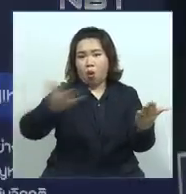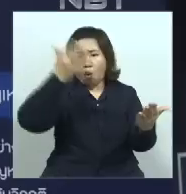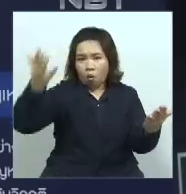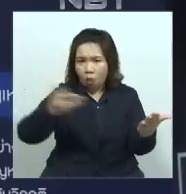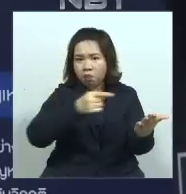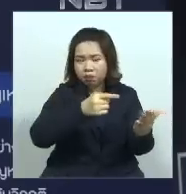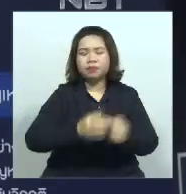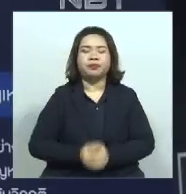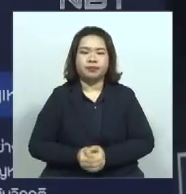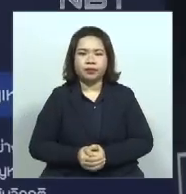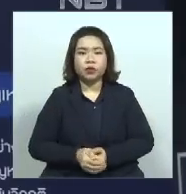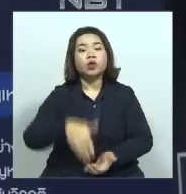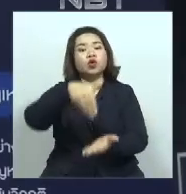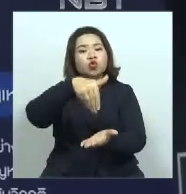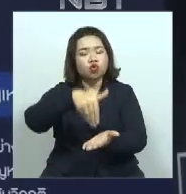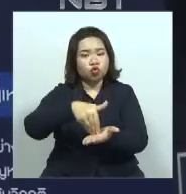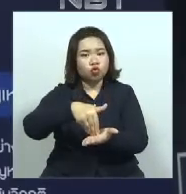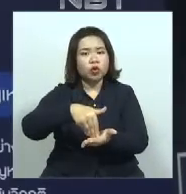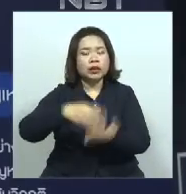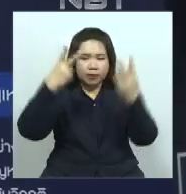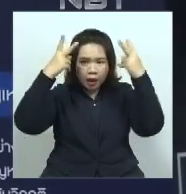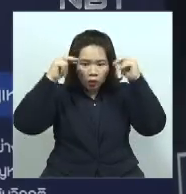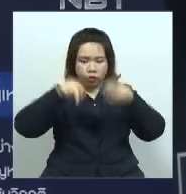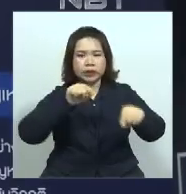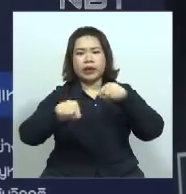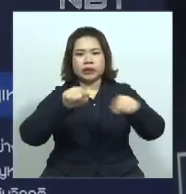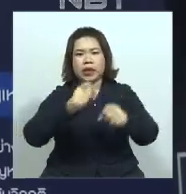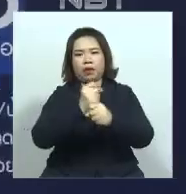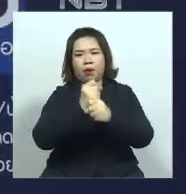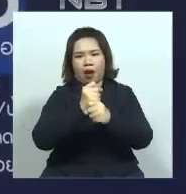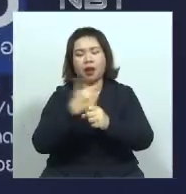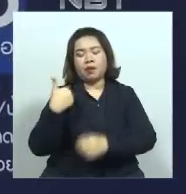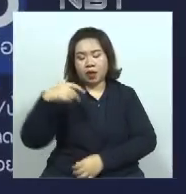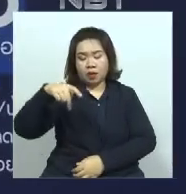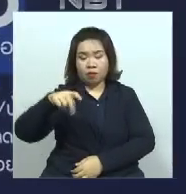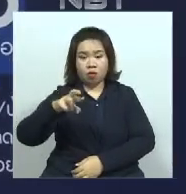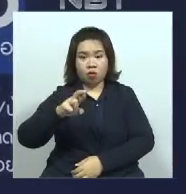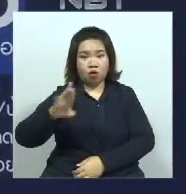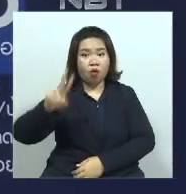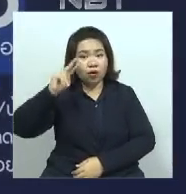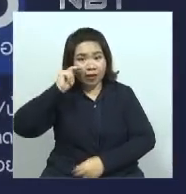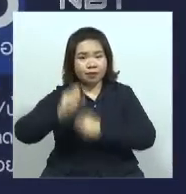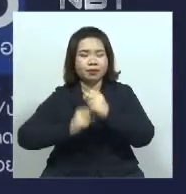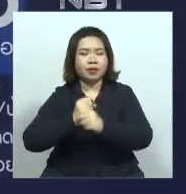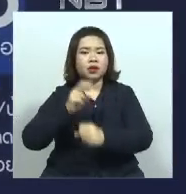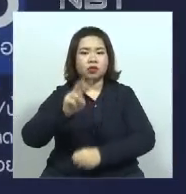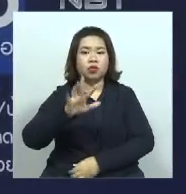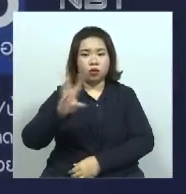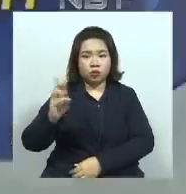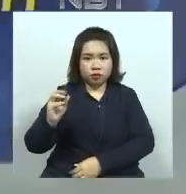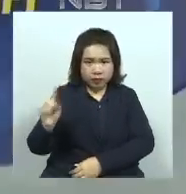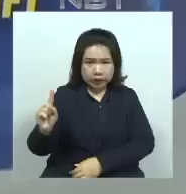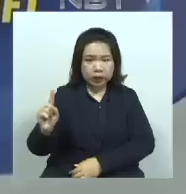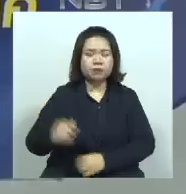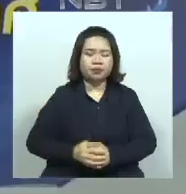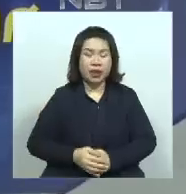ศูนย์บัญชาการเฉพาะกิจซึ่งมีนายกรัฐมนตรีเป็นผู้บัญชาการศูนย์ตามพระราชบัญญัติทรัพยากรน้ำพุทธศักราช2561